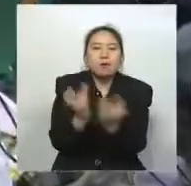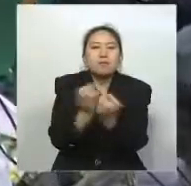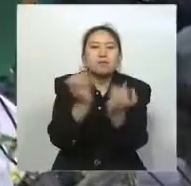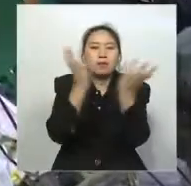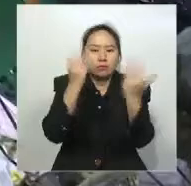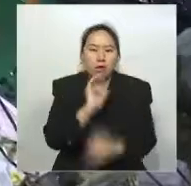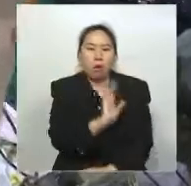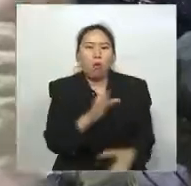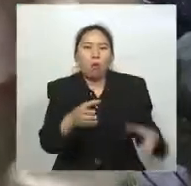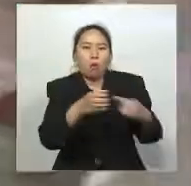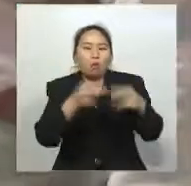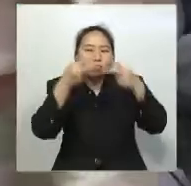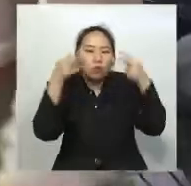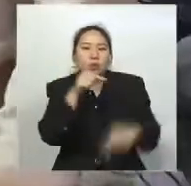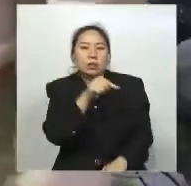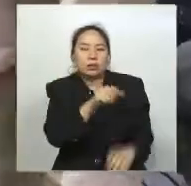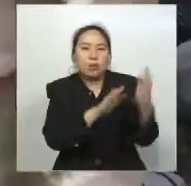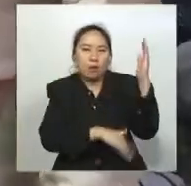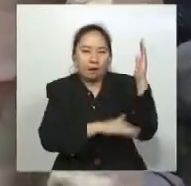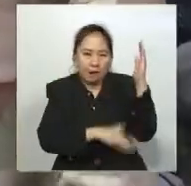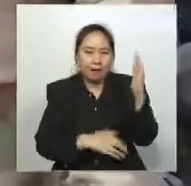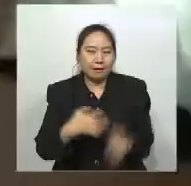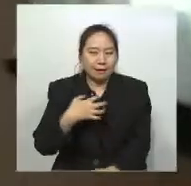ไม่สงบของกลุ่มผู้ก่อเหตุความรุนแรงในพื้น